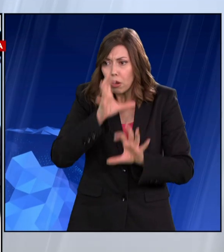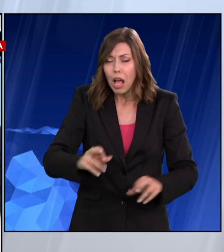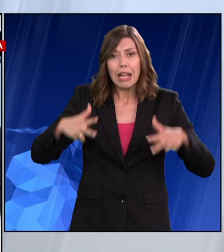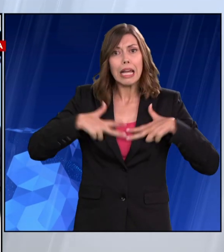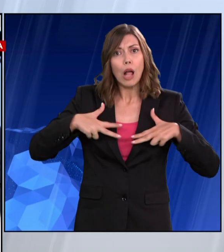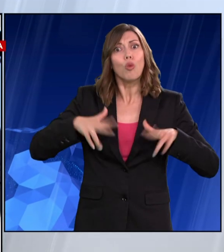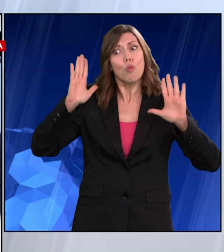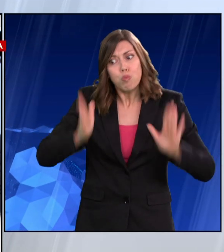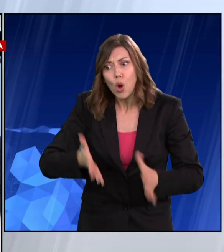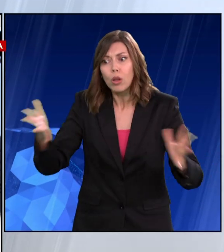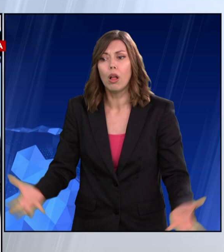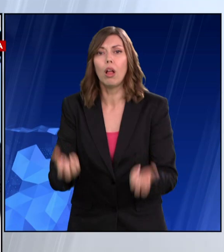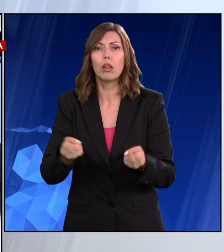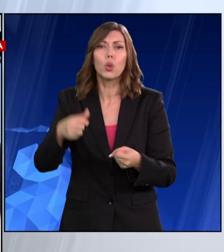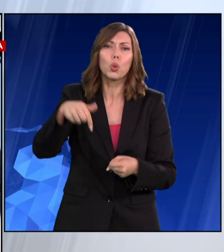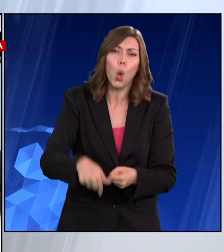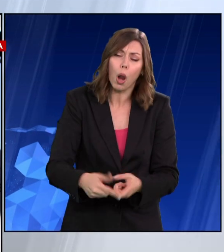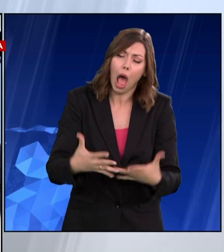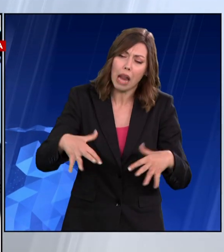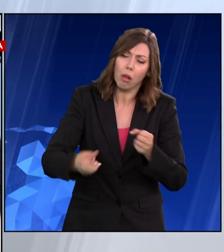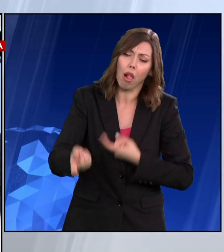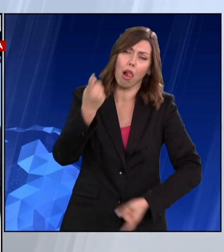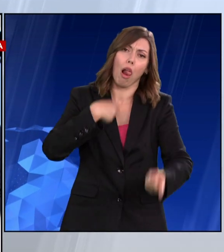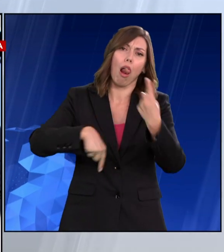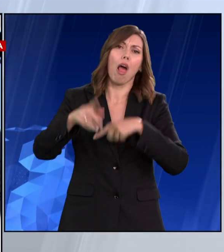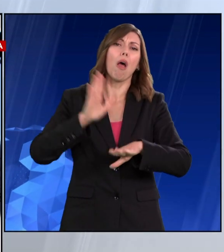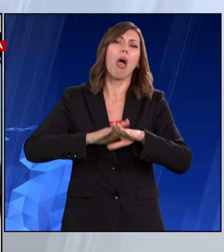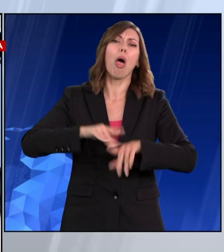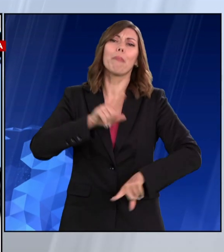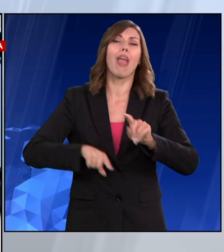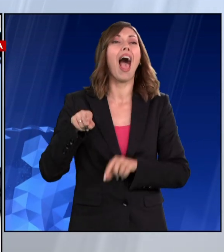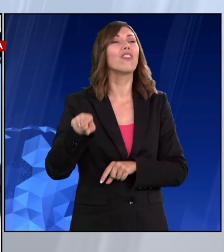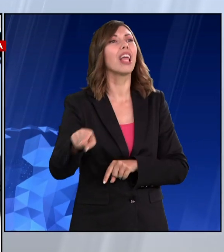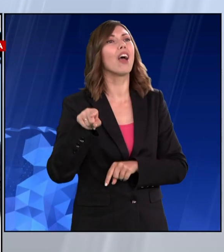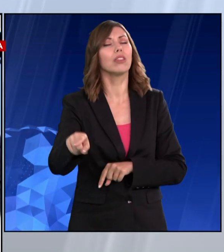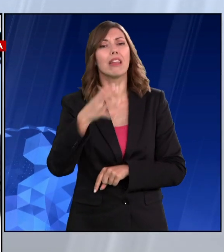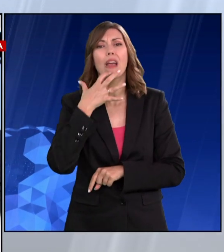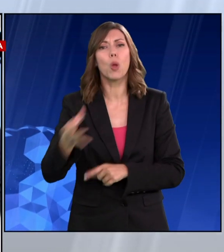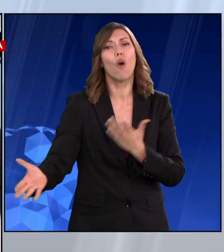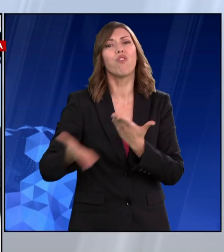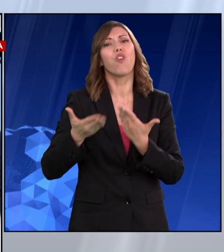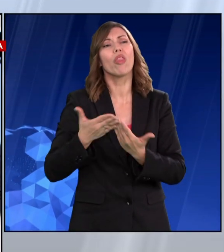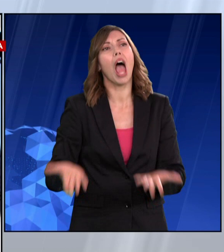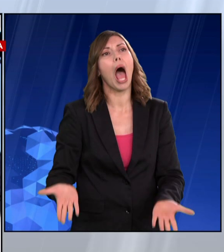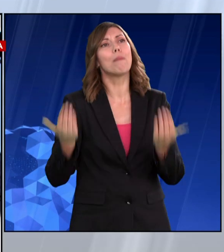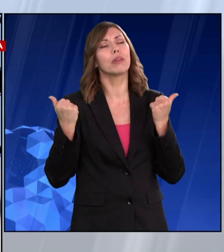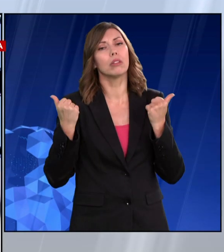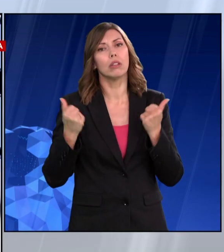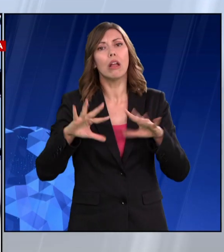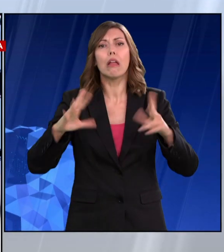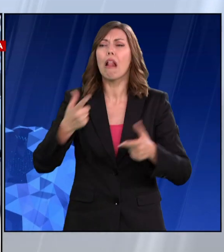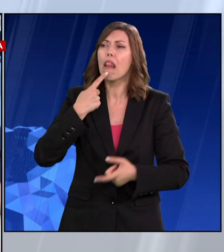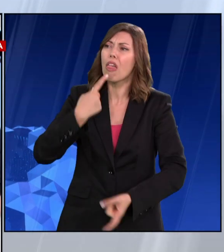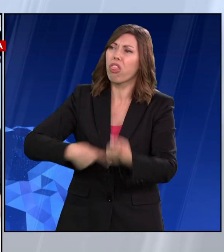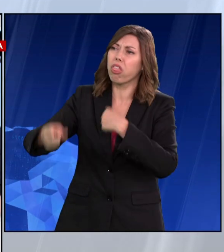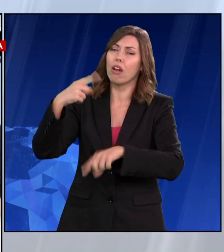το να λέμε δικαιολογίες ότι φταίνε αυτοί, οι πεθαμένοι δηλαδή, επειδή δεν ζητήσαν βοήθεια, ή να λέμε δικαιολογίες ότι δεν υπάρχει το διεθνές δίκαιο, και να